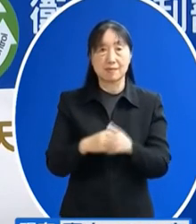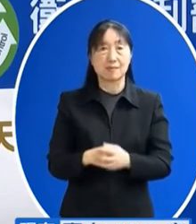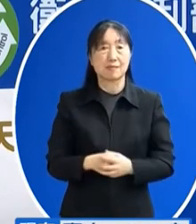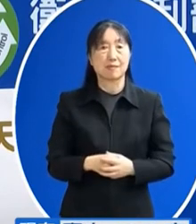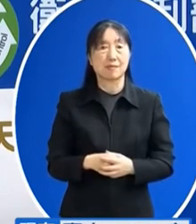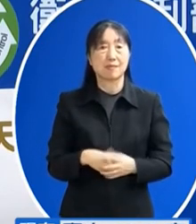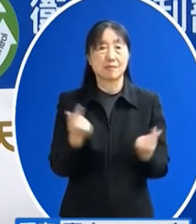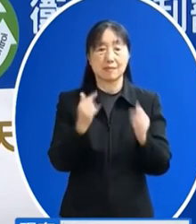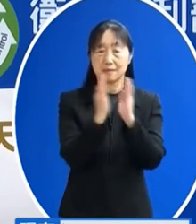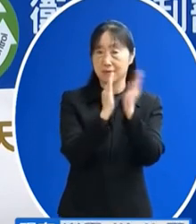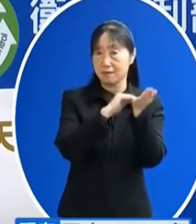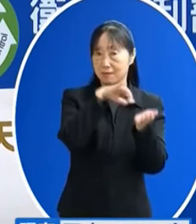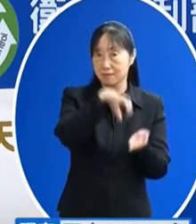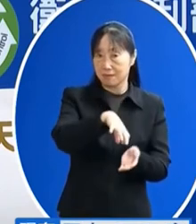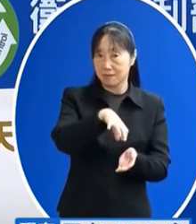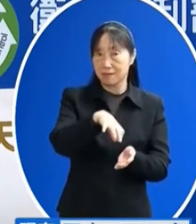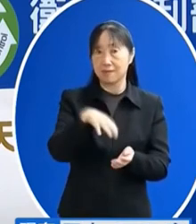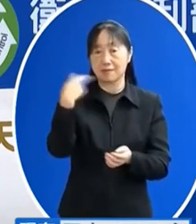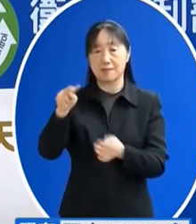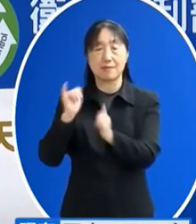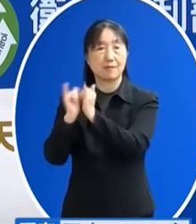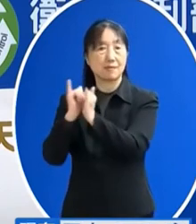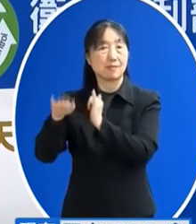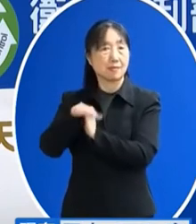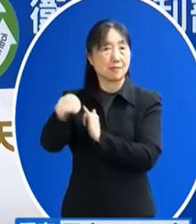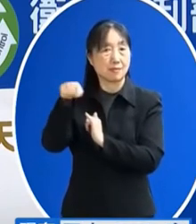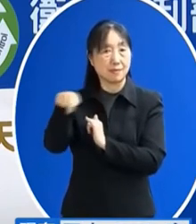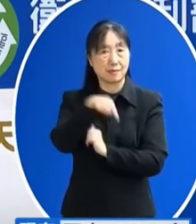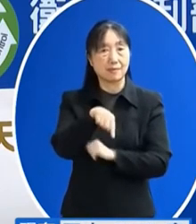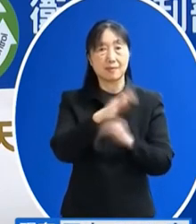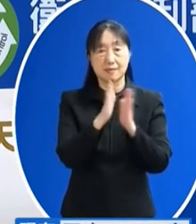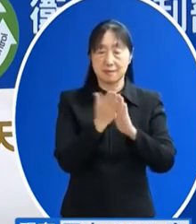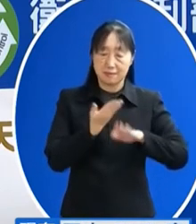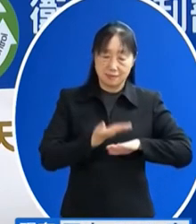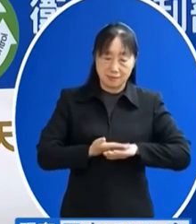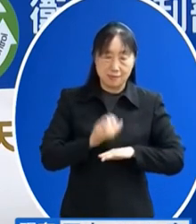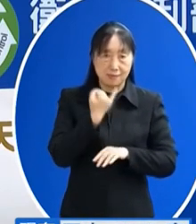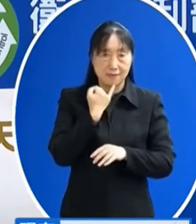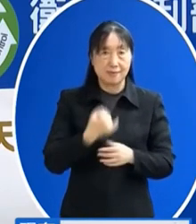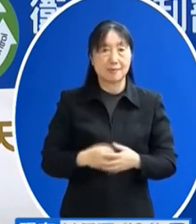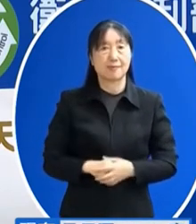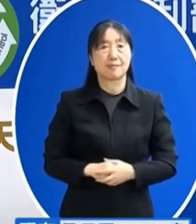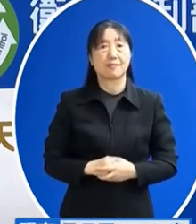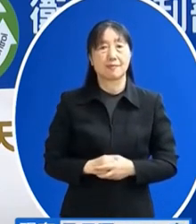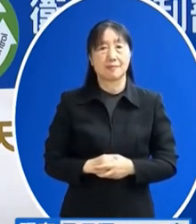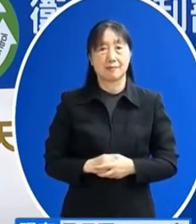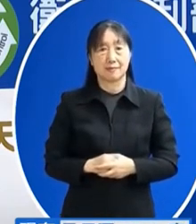不管是布桃本身或者社会大众，大家都能够安心。